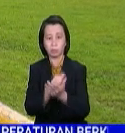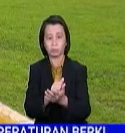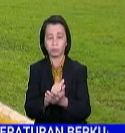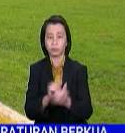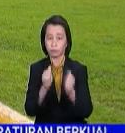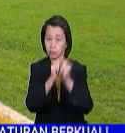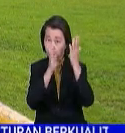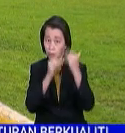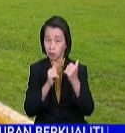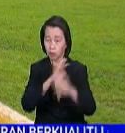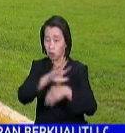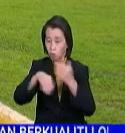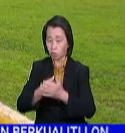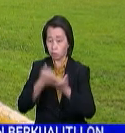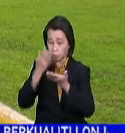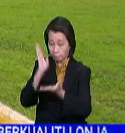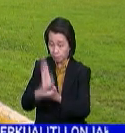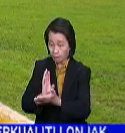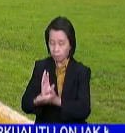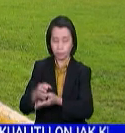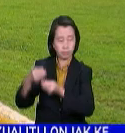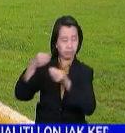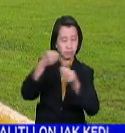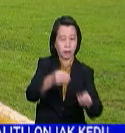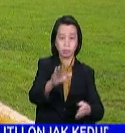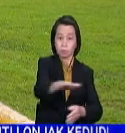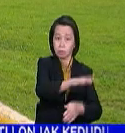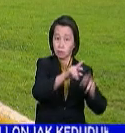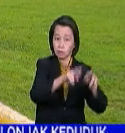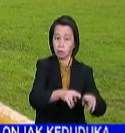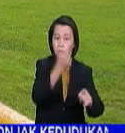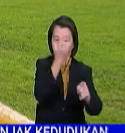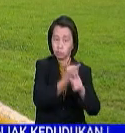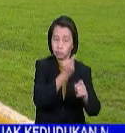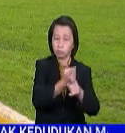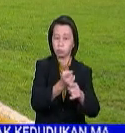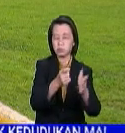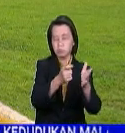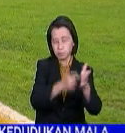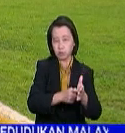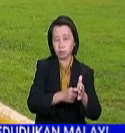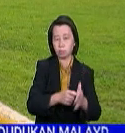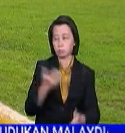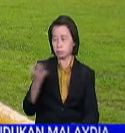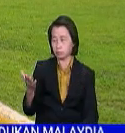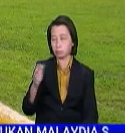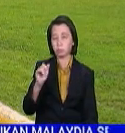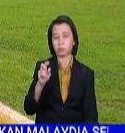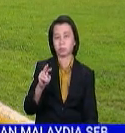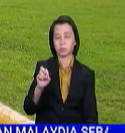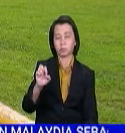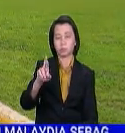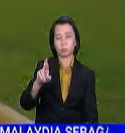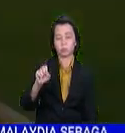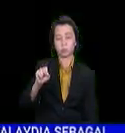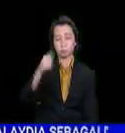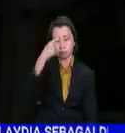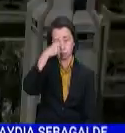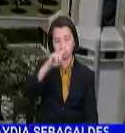Dengan harapan, segala bantuan dapat diberikan kepada mereka yang benar-benar memerlukan. Anas Maknur, Berita RTM.